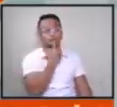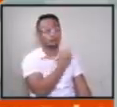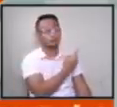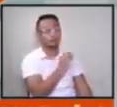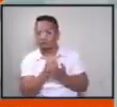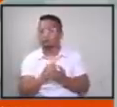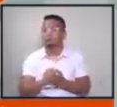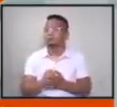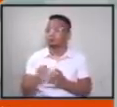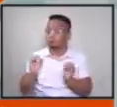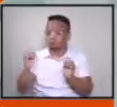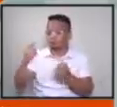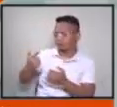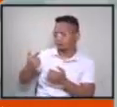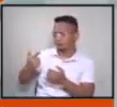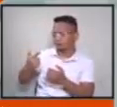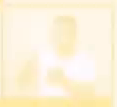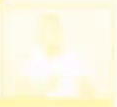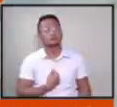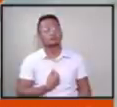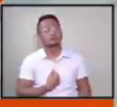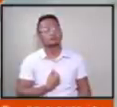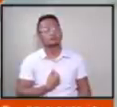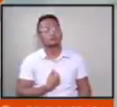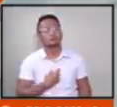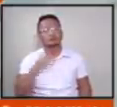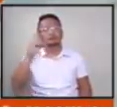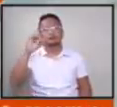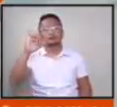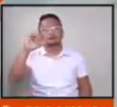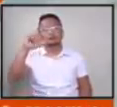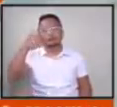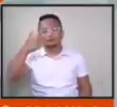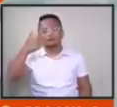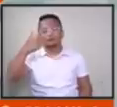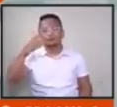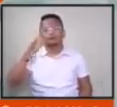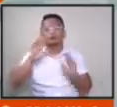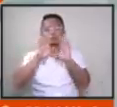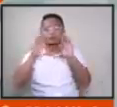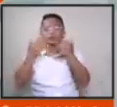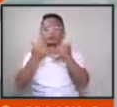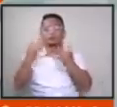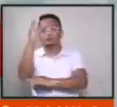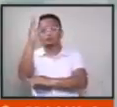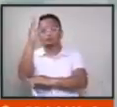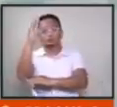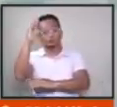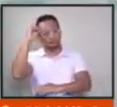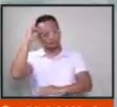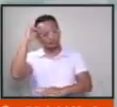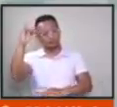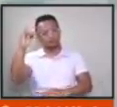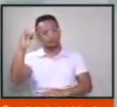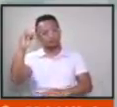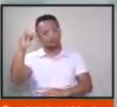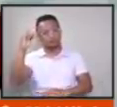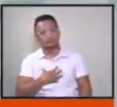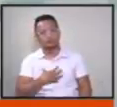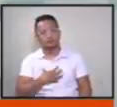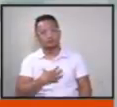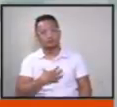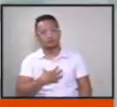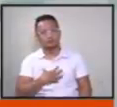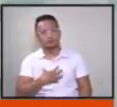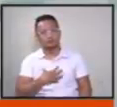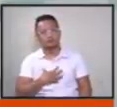Wala po talaga, sir. Wala kang baril sa bahay? Wala po, sir. DILG USEC for Barangay Affairs, Martin Dino. Magandang tanghali po. Nadinig ko yung ano, no, yung complaint.